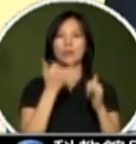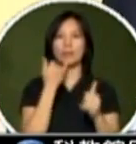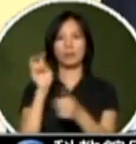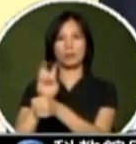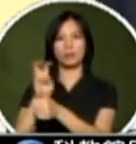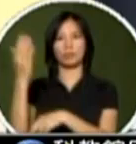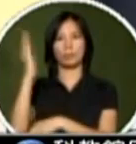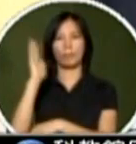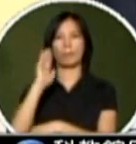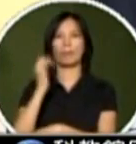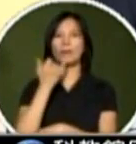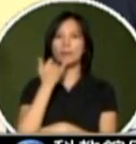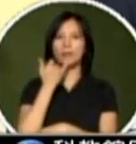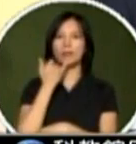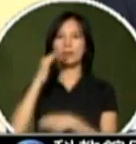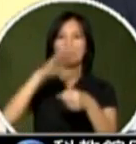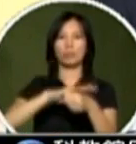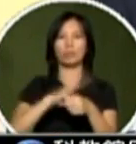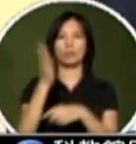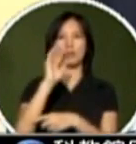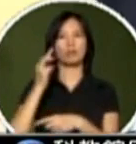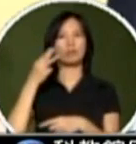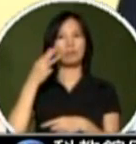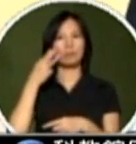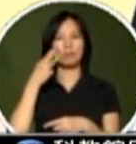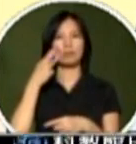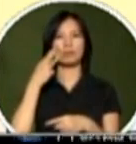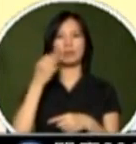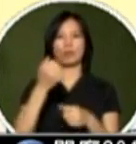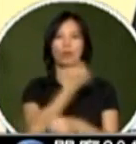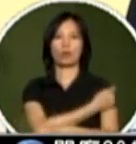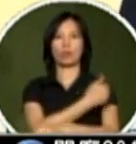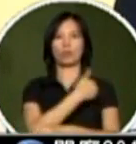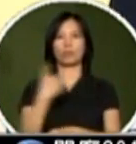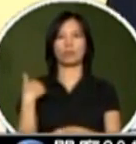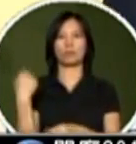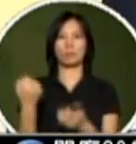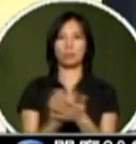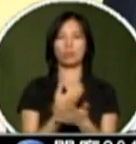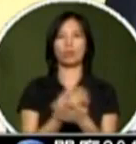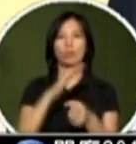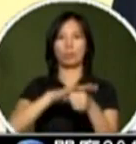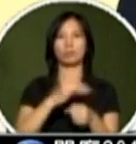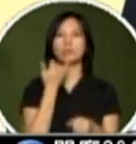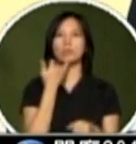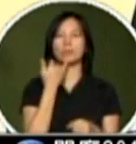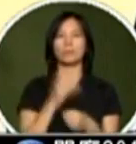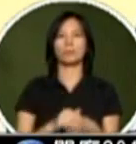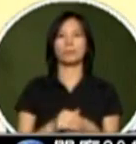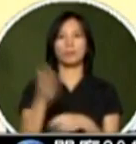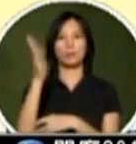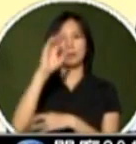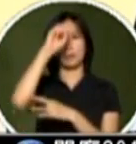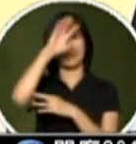督政府，可以弥补政治领域功能的不足。政党